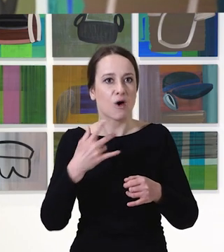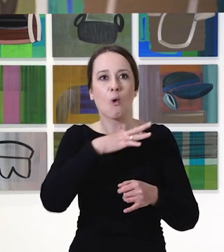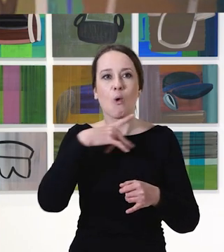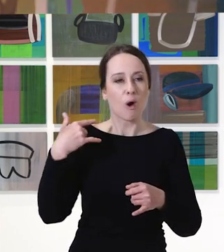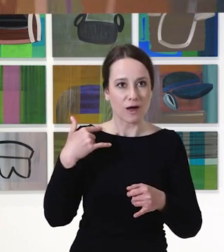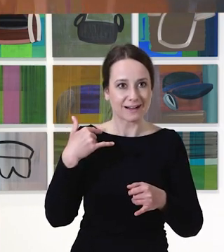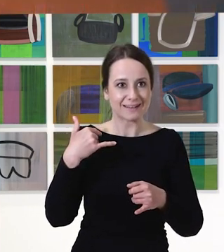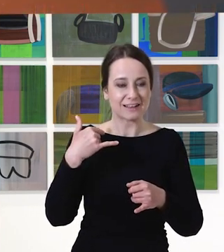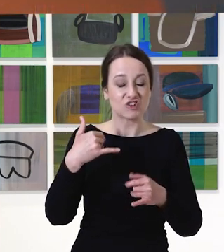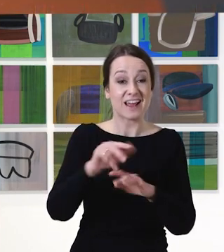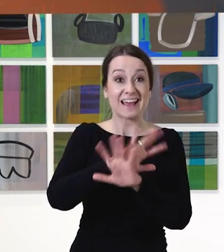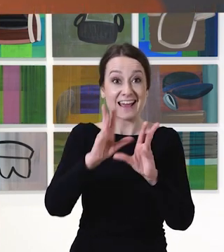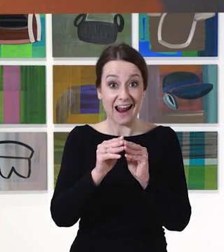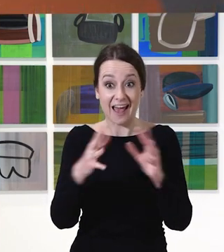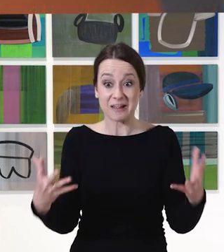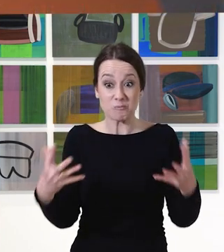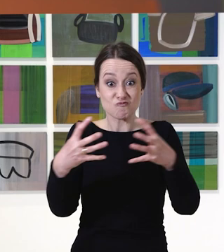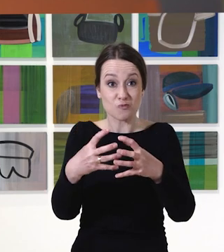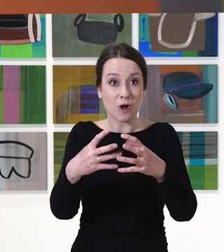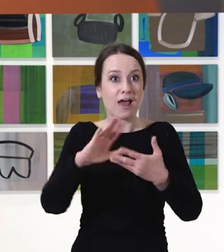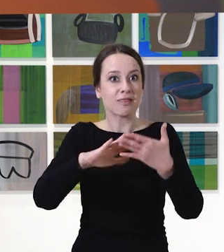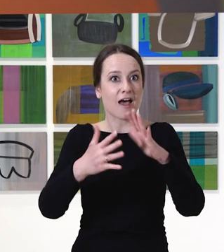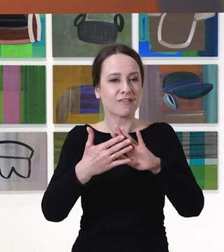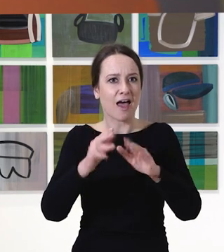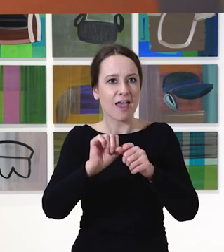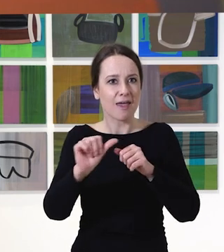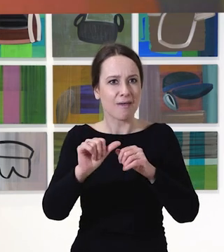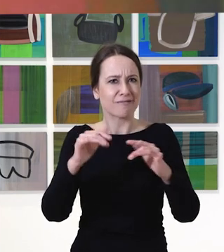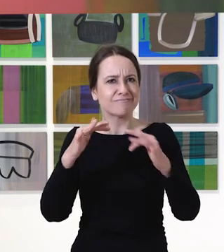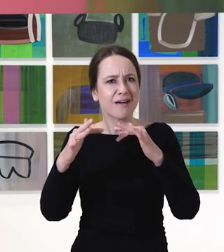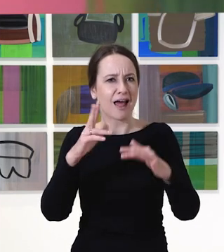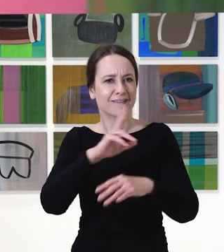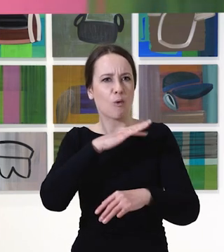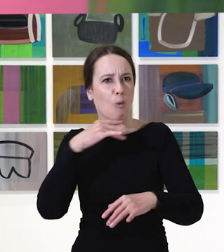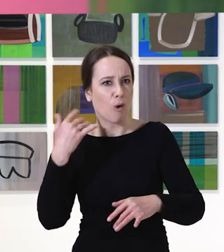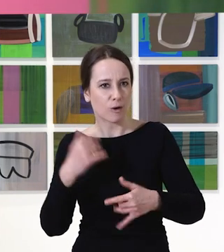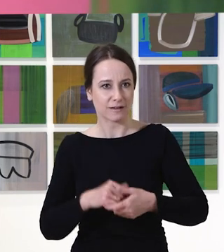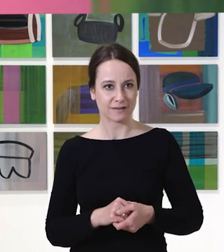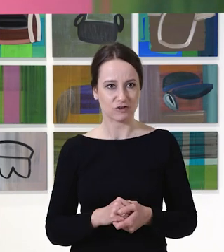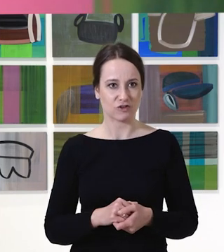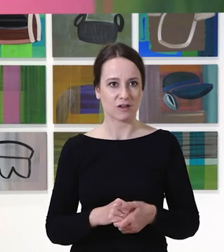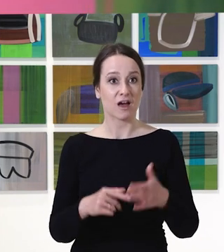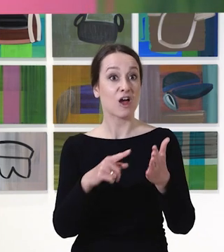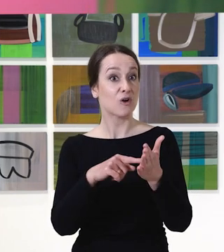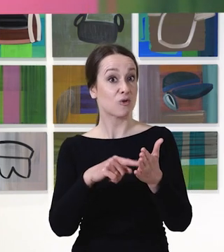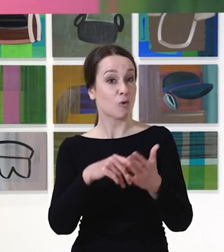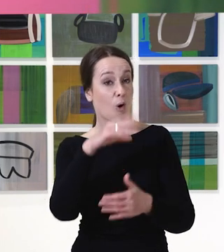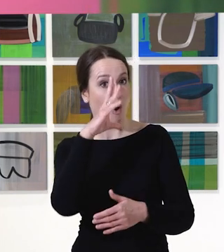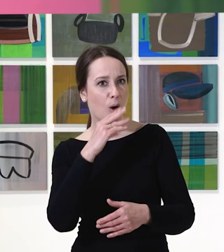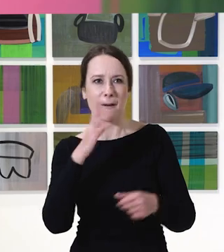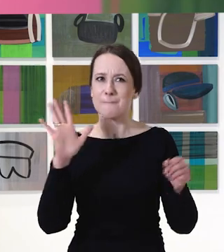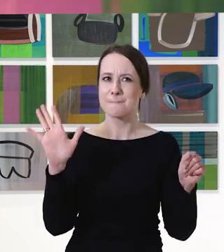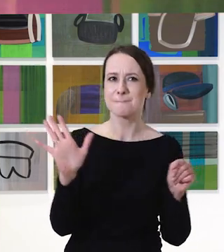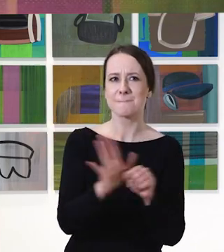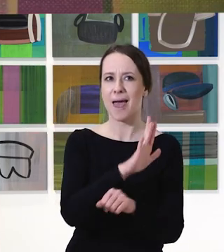zestawienie tworzą jakąś taką wzajemne relacje kolorystyczną i jest takim obrazem w pełni